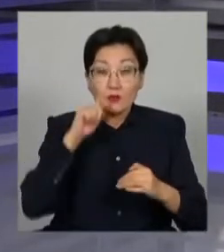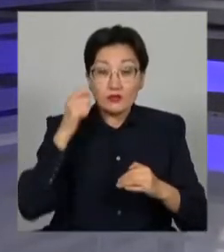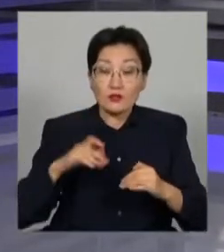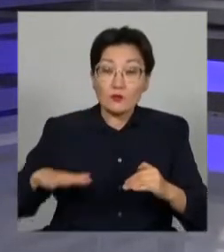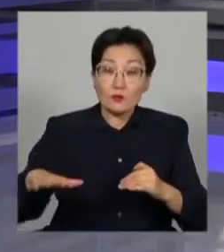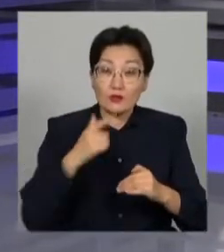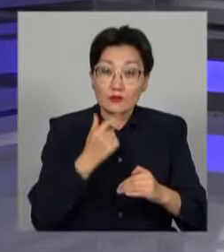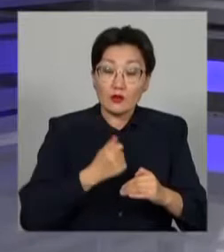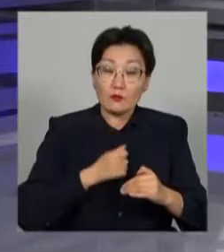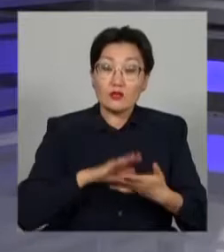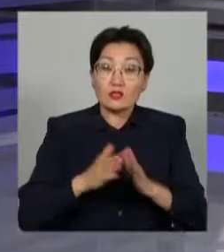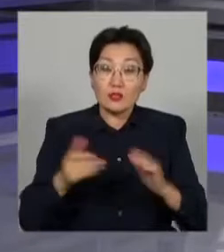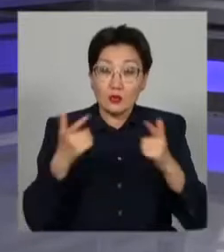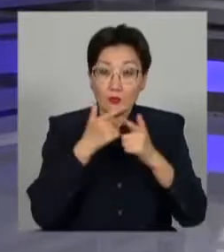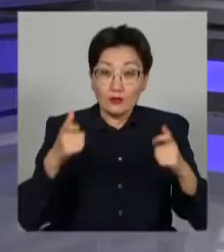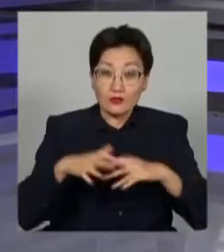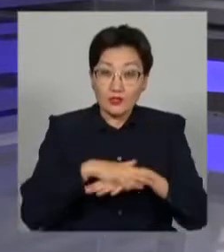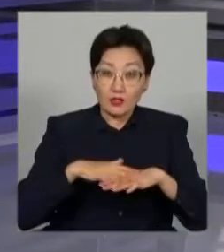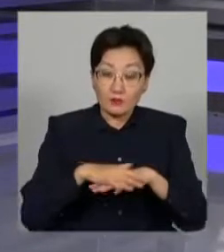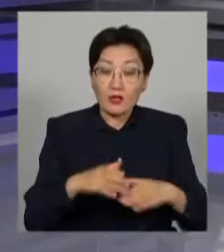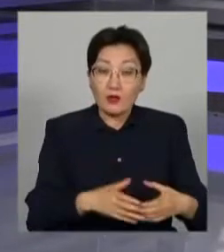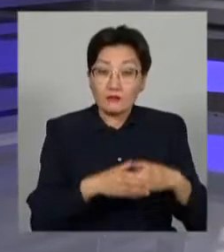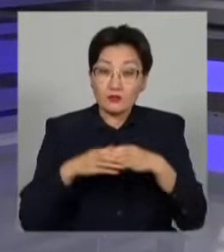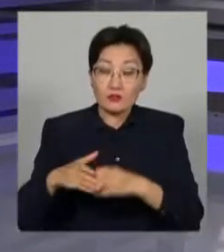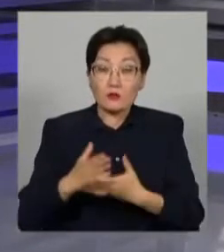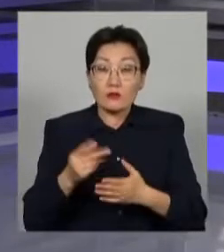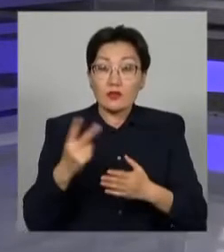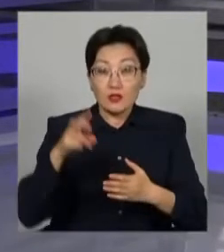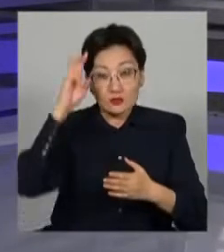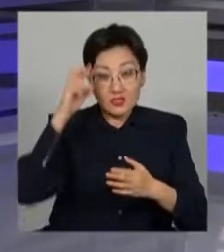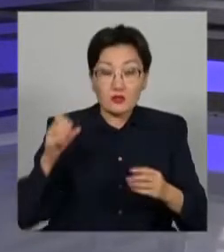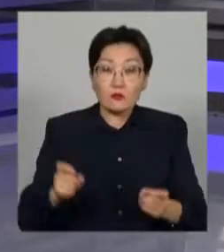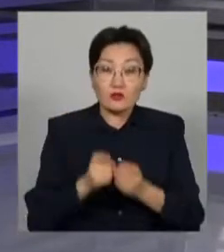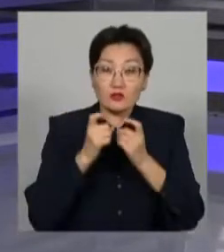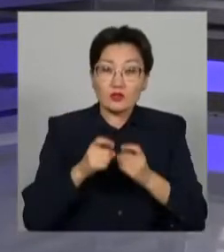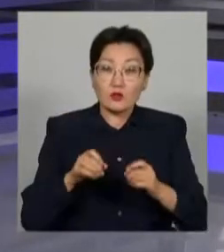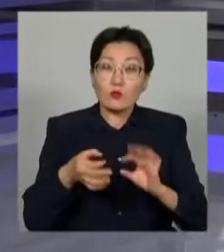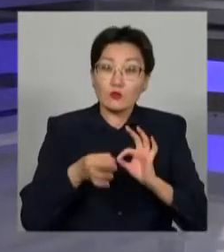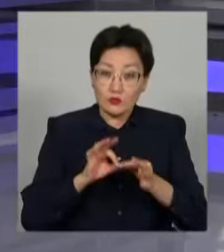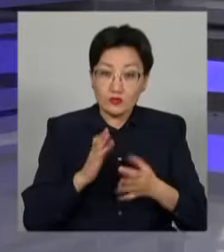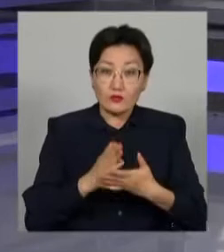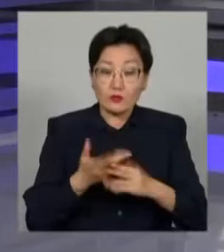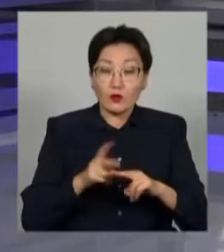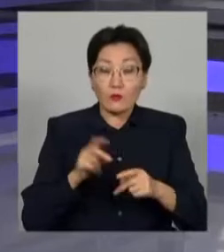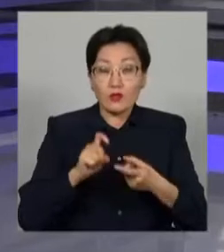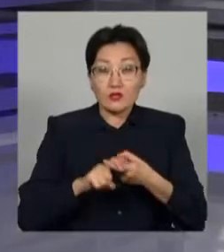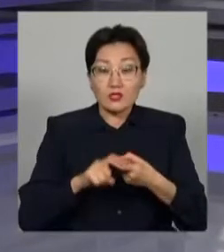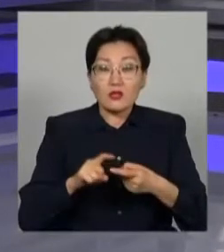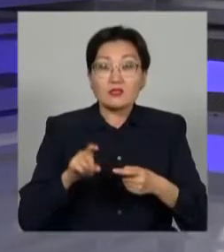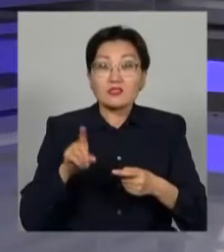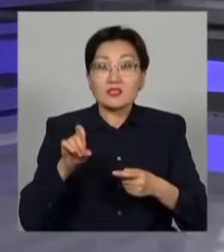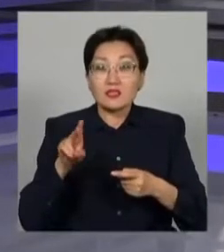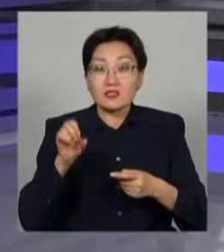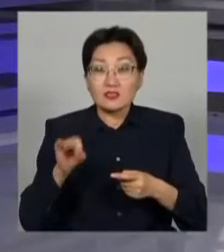аумағында әскери жағдай жарияланып, халық эвакуацияланып жатыр. Қазір екі ел арасында қақтығыс өршіп барады. Осыған байланысты Владимир